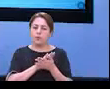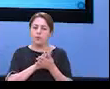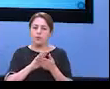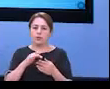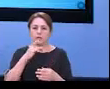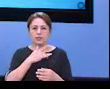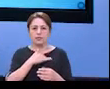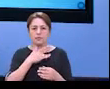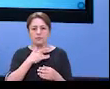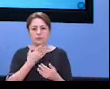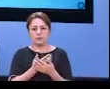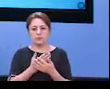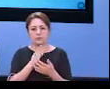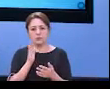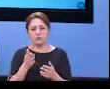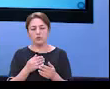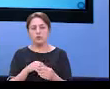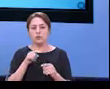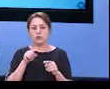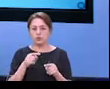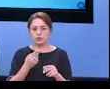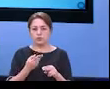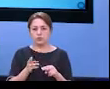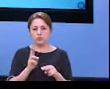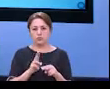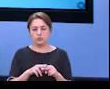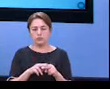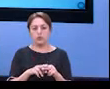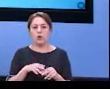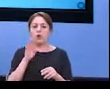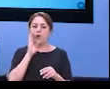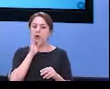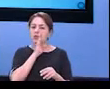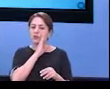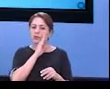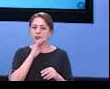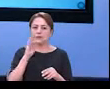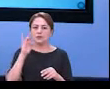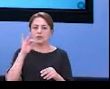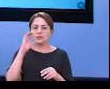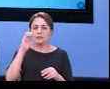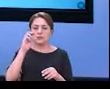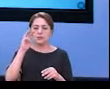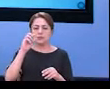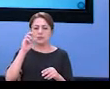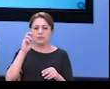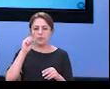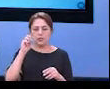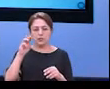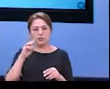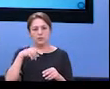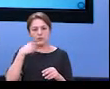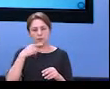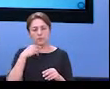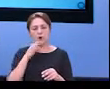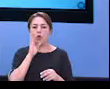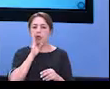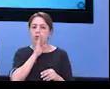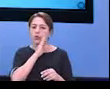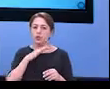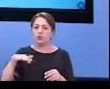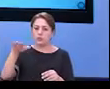Shu bois biz har vaqt onaga nisbat berib, ona yurtim, ona tilim